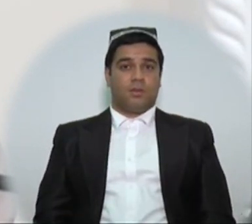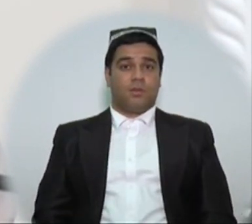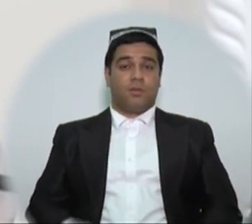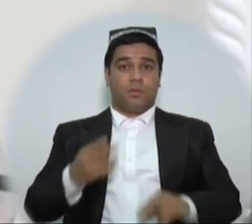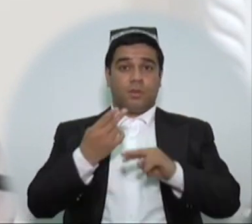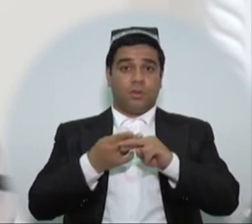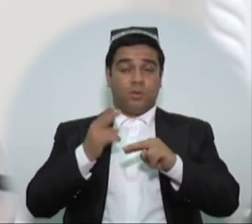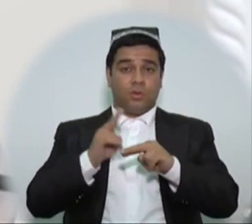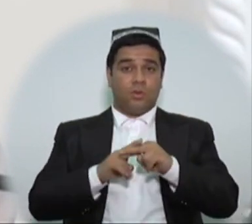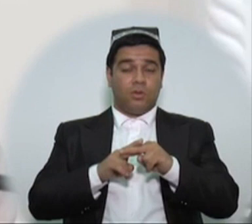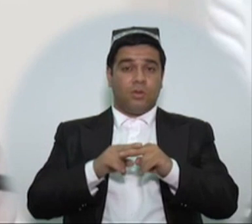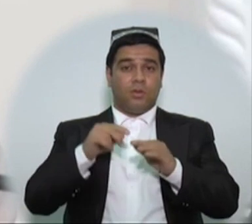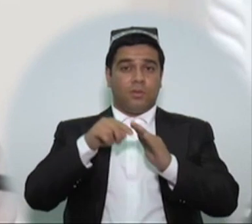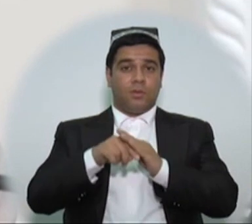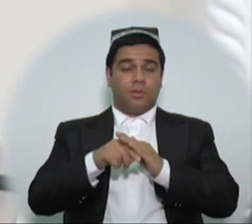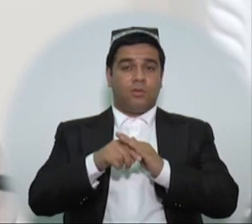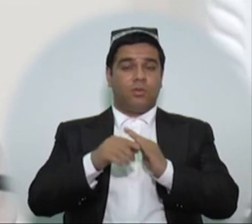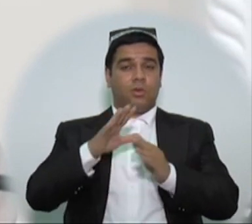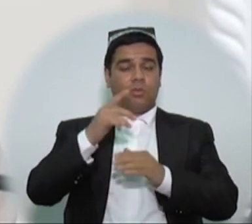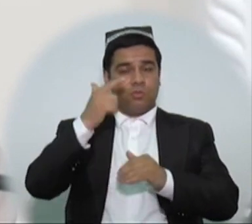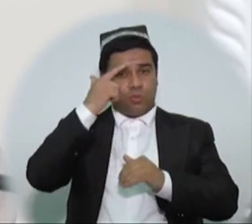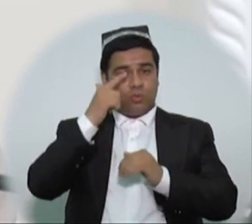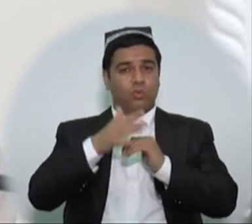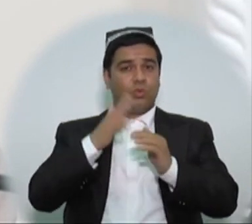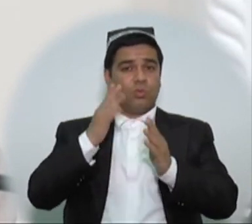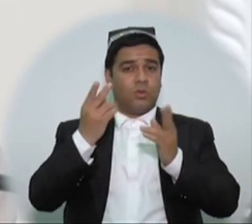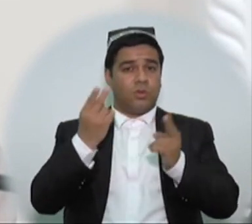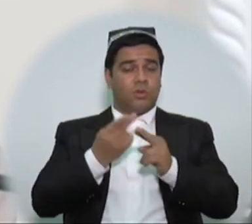Ana shuni demak qadriga yetishimiz kerak.